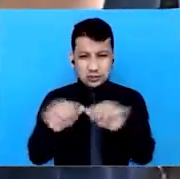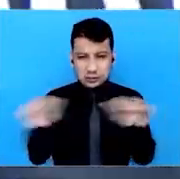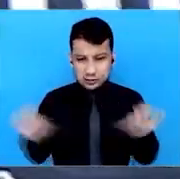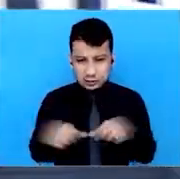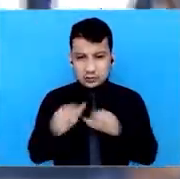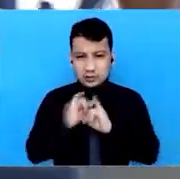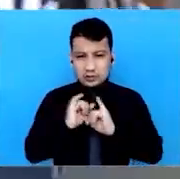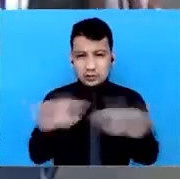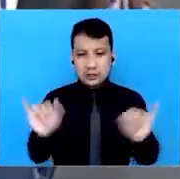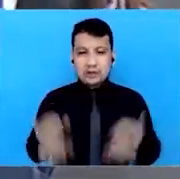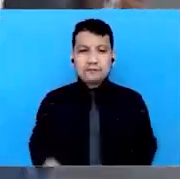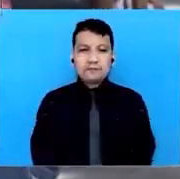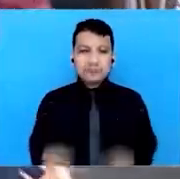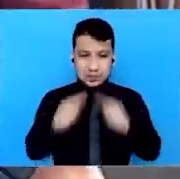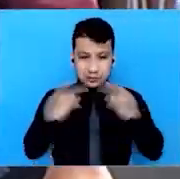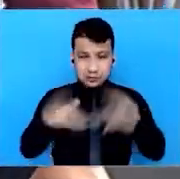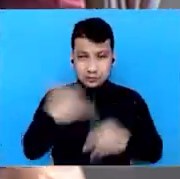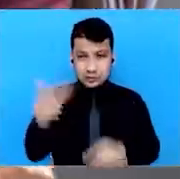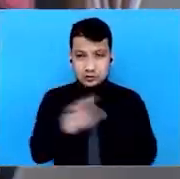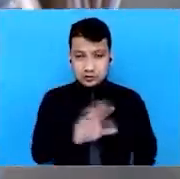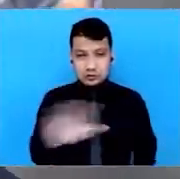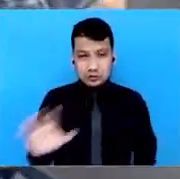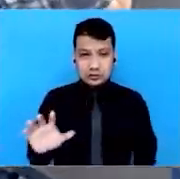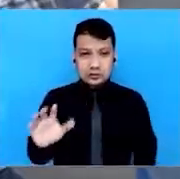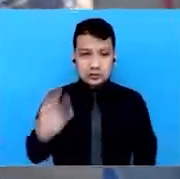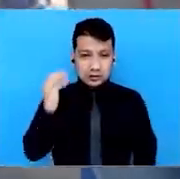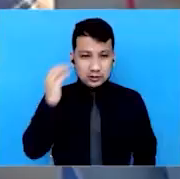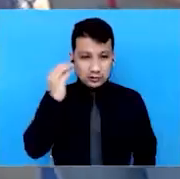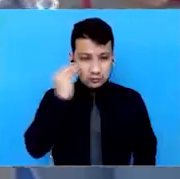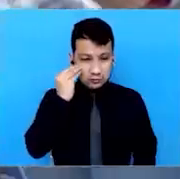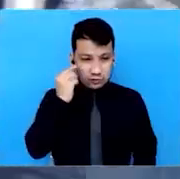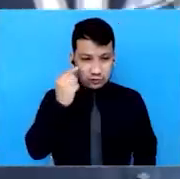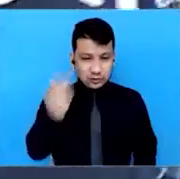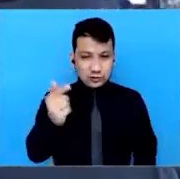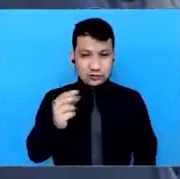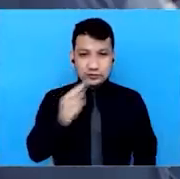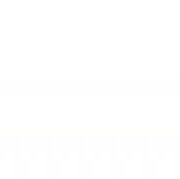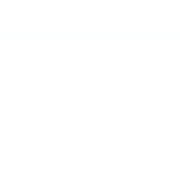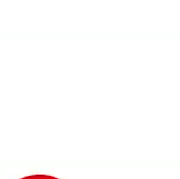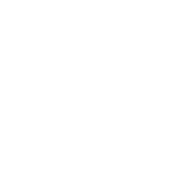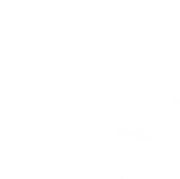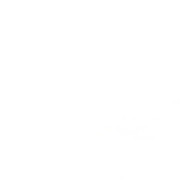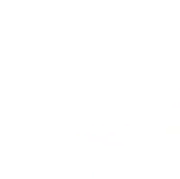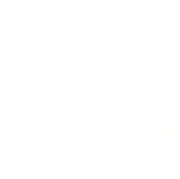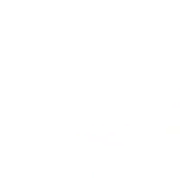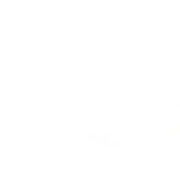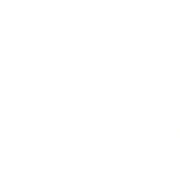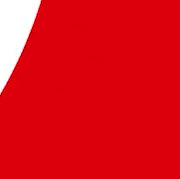Nagbabalita mula sa frontline, Mon Gualvez, News 5.